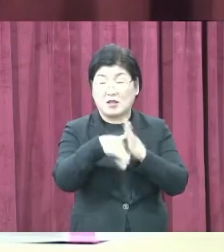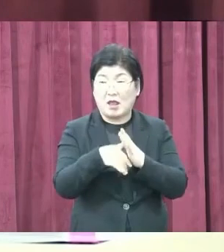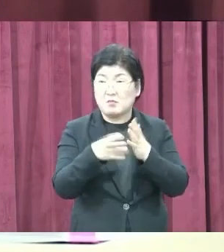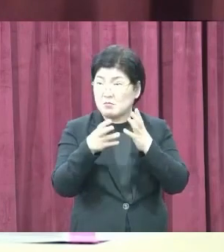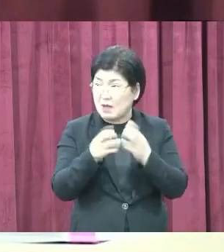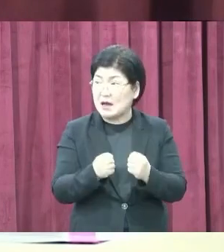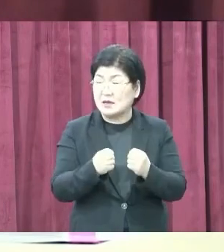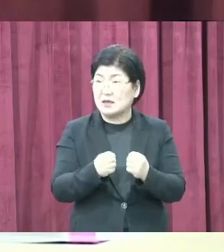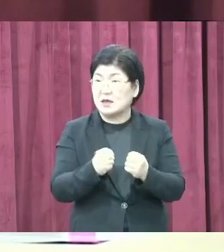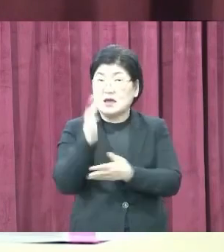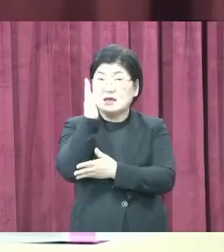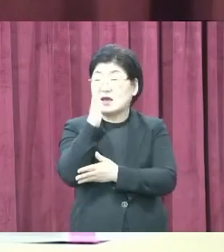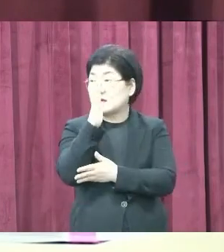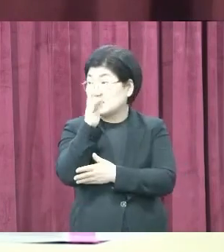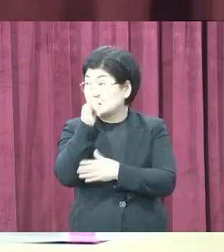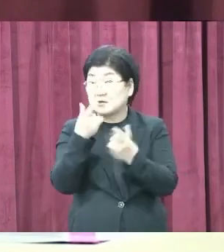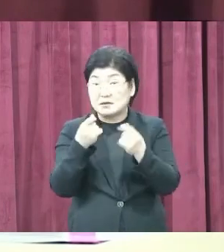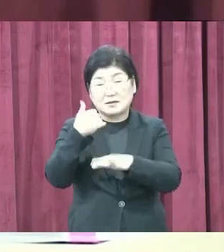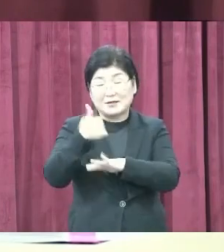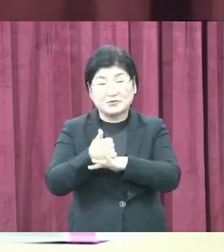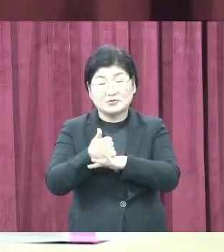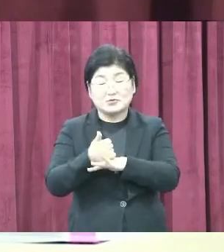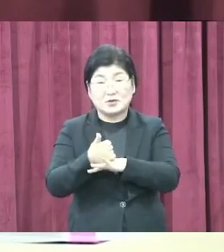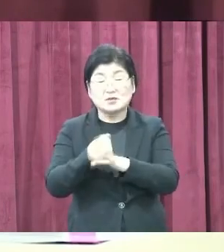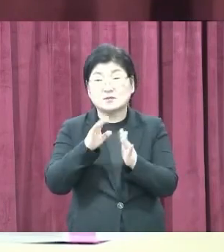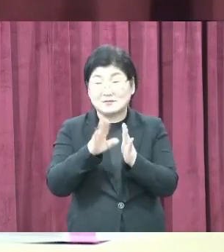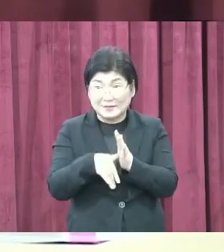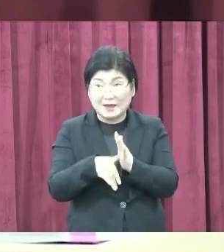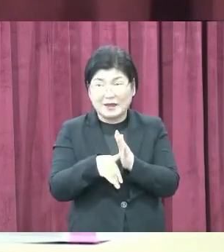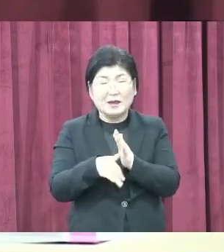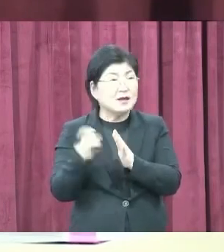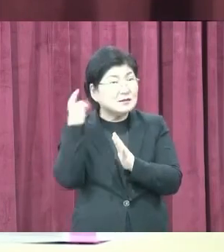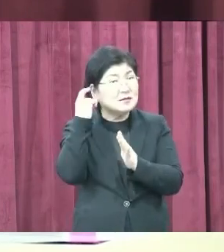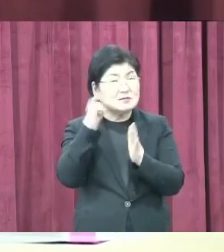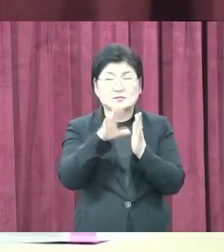것 같습니다. 그래서 이따 토의를 들으시면 토론을 들으시면 좀 많이 이해가 되실 것 같습니다.